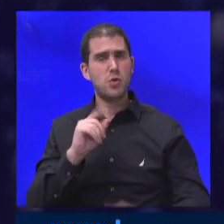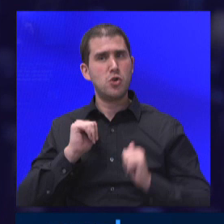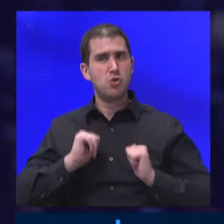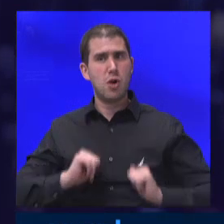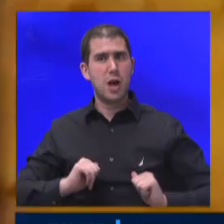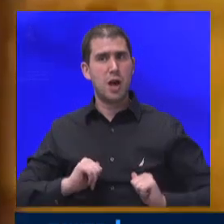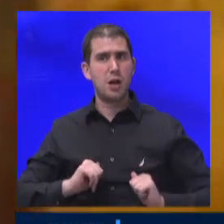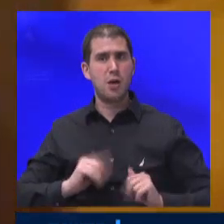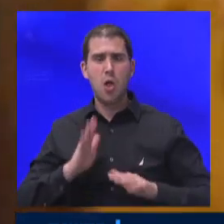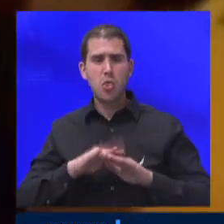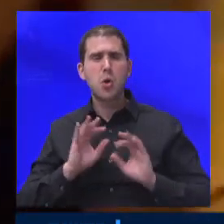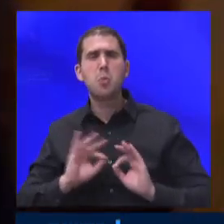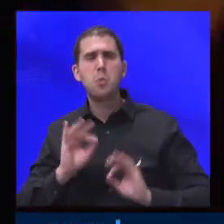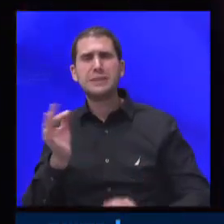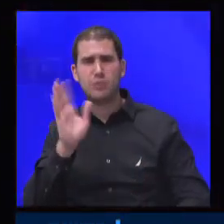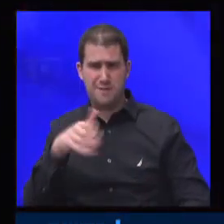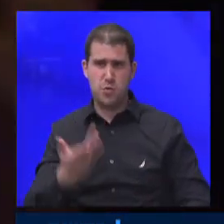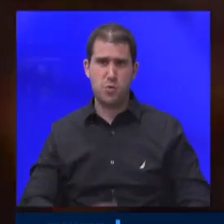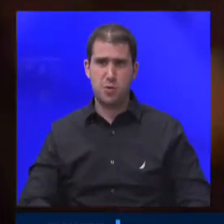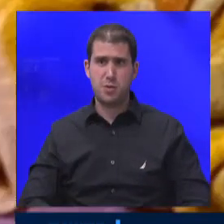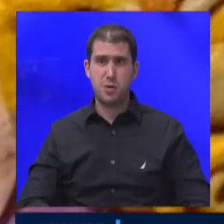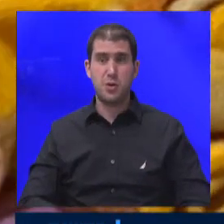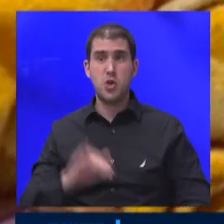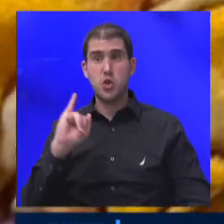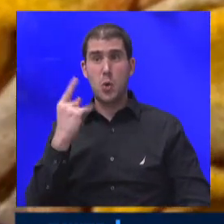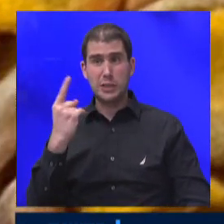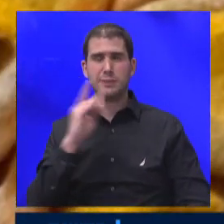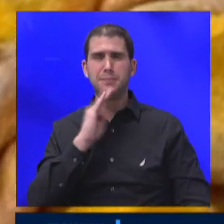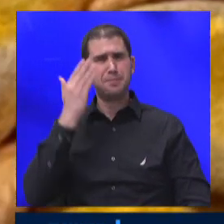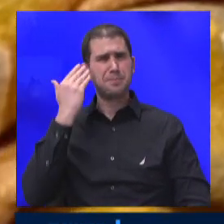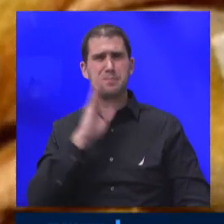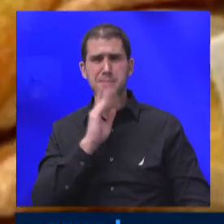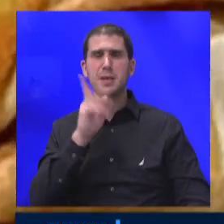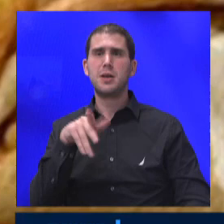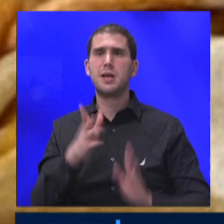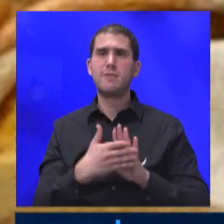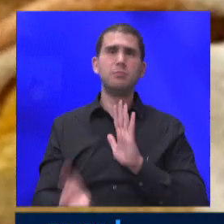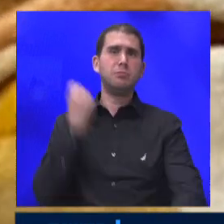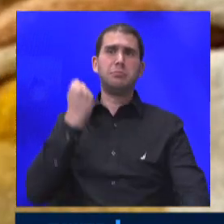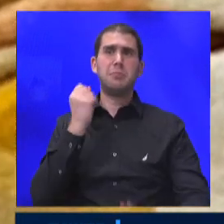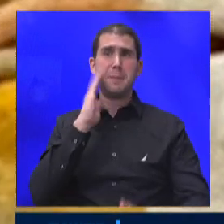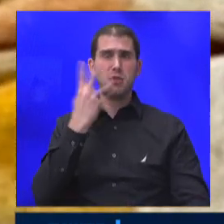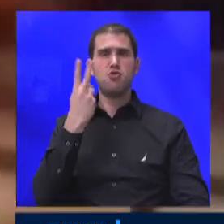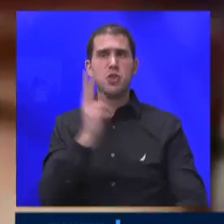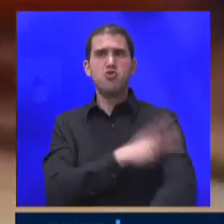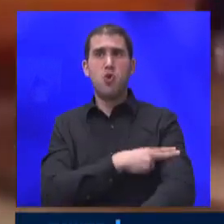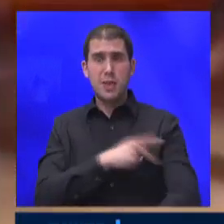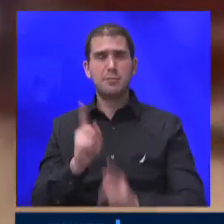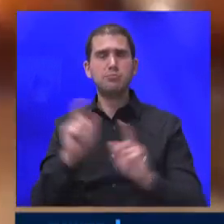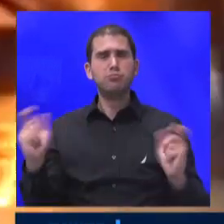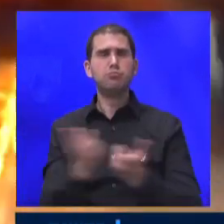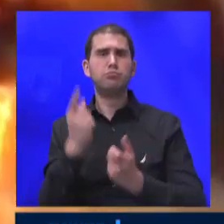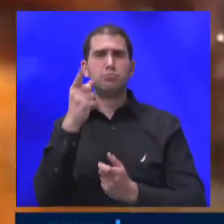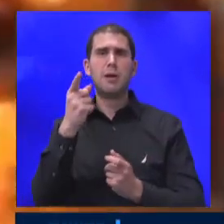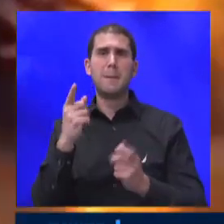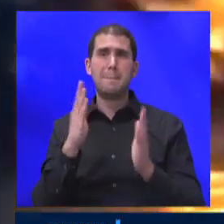נוגע בזבוב אפילו. יוסף, שלוקה בנפשו, נשלף ממיטתו בידי שני שוטרים, ונלקח מהדירה שבה הוא מתגורר בשכונת